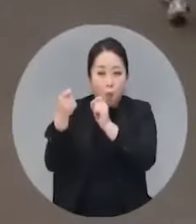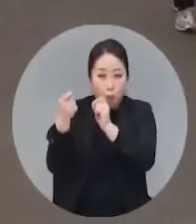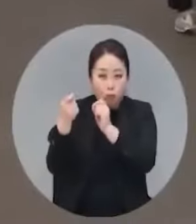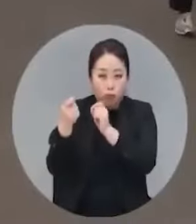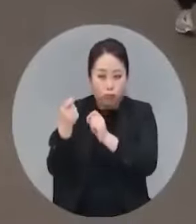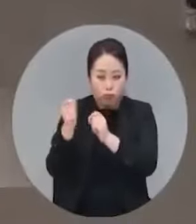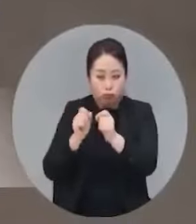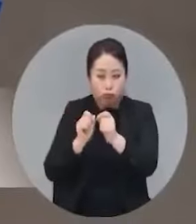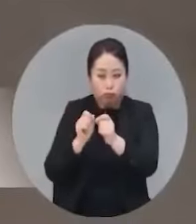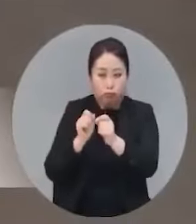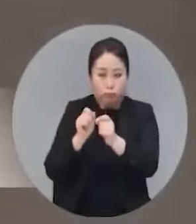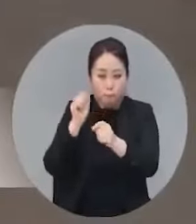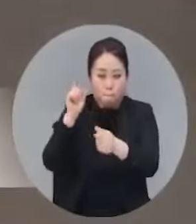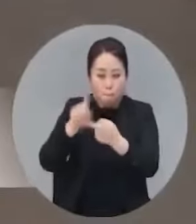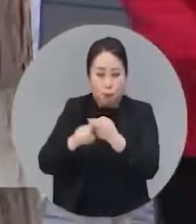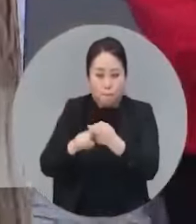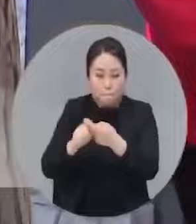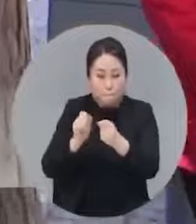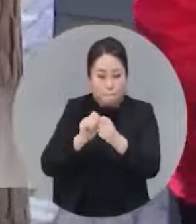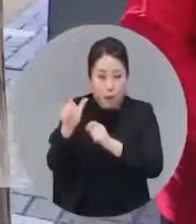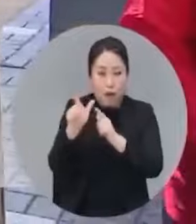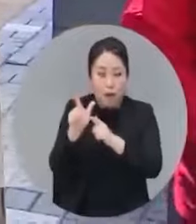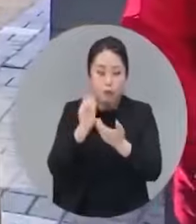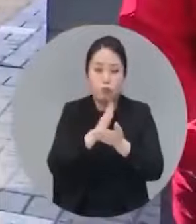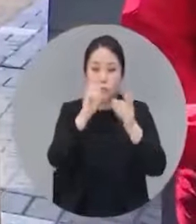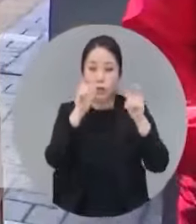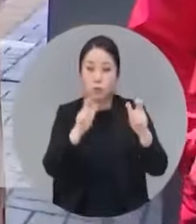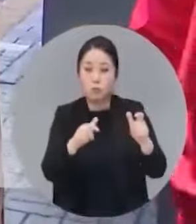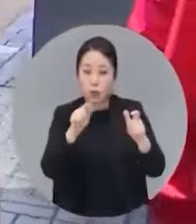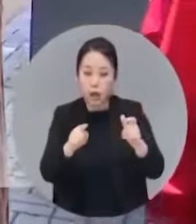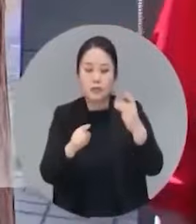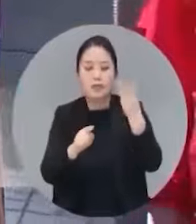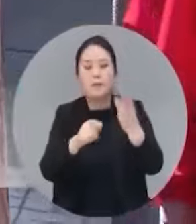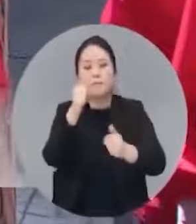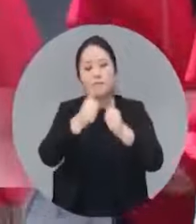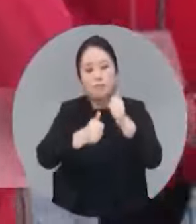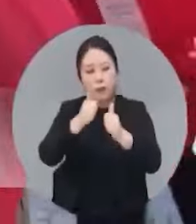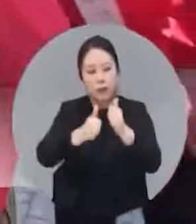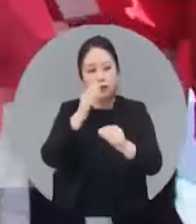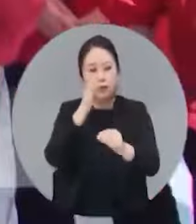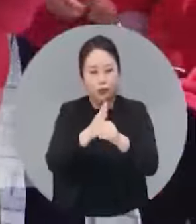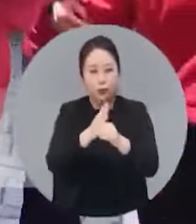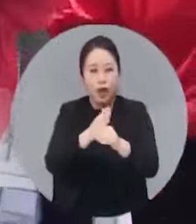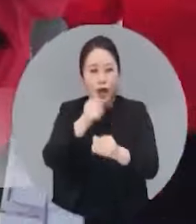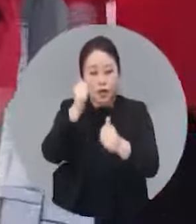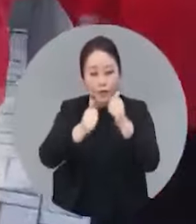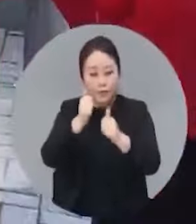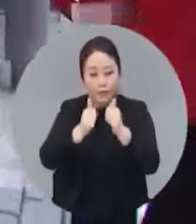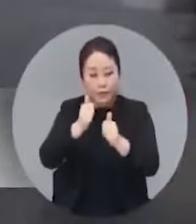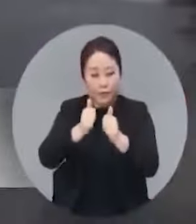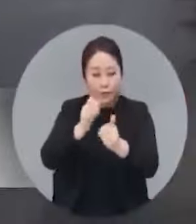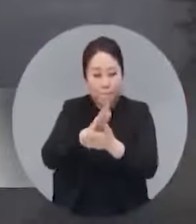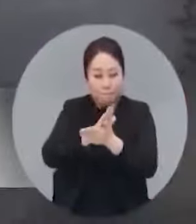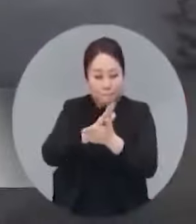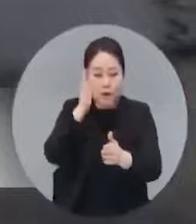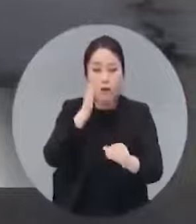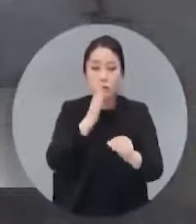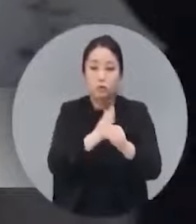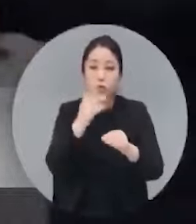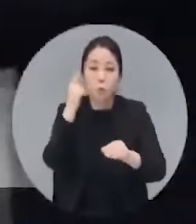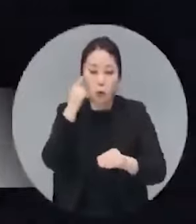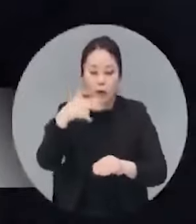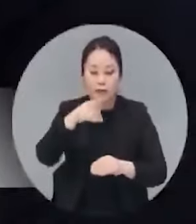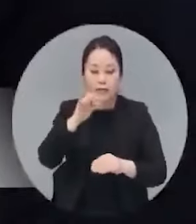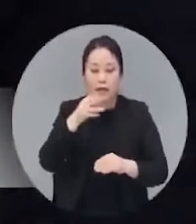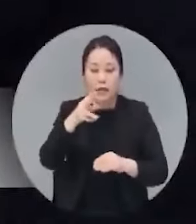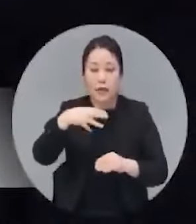텃밭으로 불리는 수영구. 이번 총선에서 3파전 구도 속에 치열한 선거전이 이어지고 있습니다. 장해찬 후보의